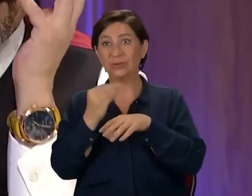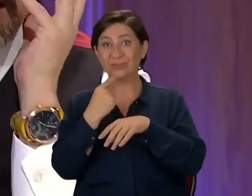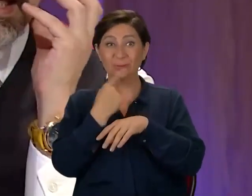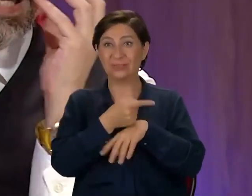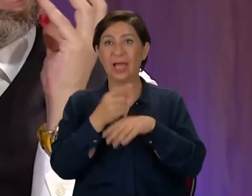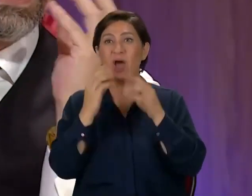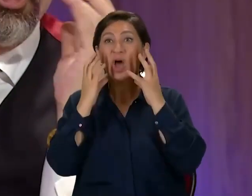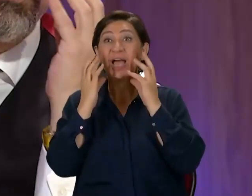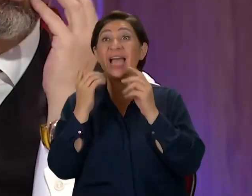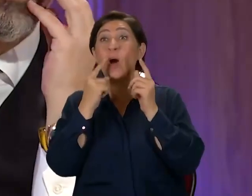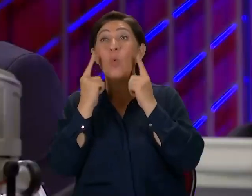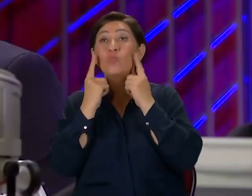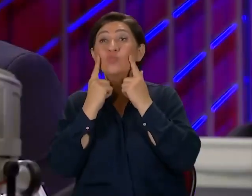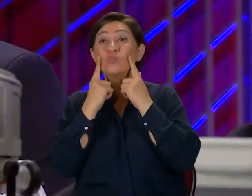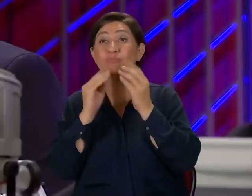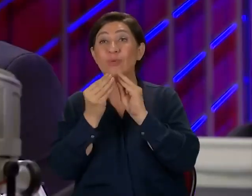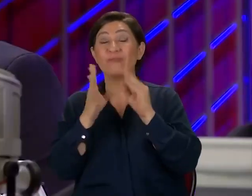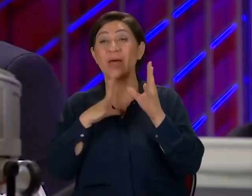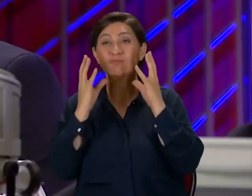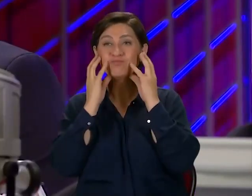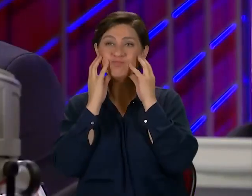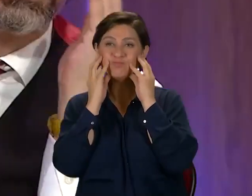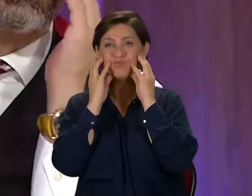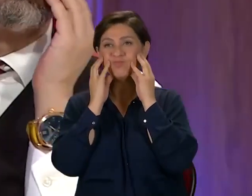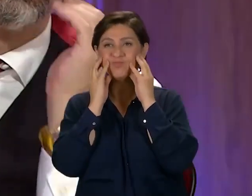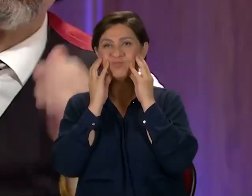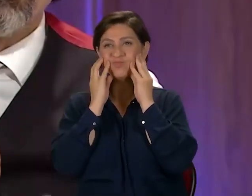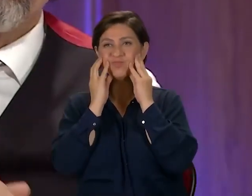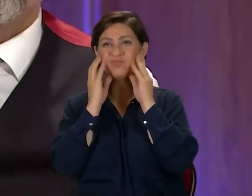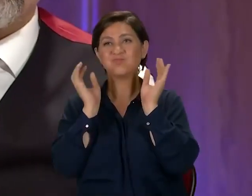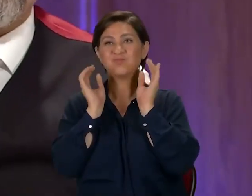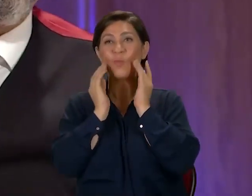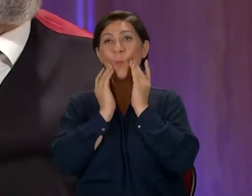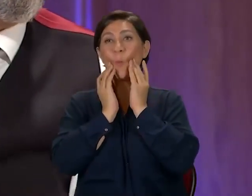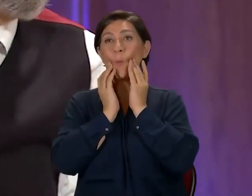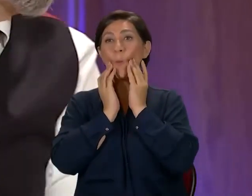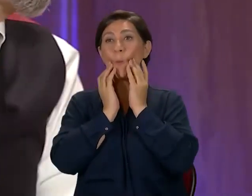söylemeye. Niye söylüyorsun? Yanak, o problemi var yanaklardan. Çok büyük yanaklı.